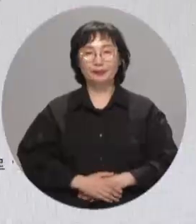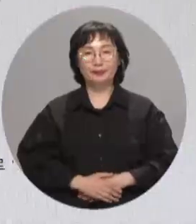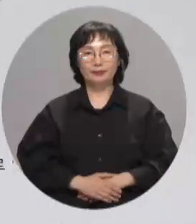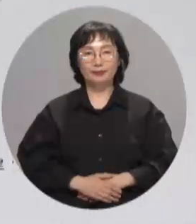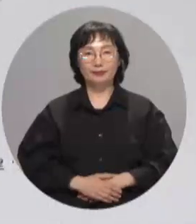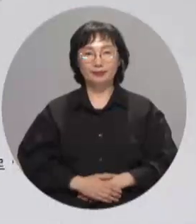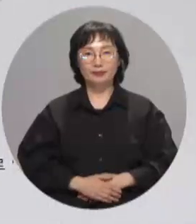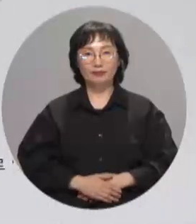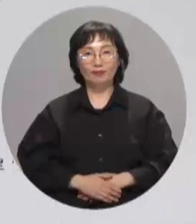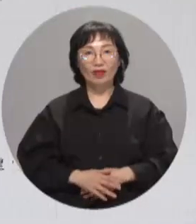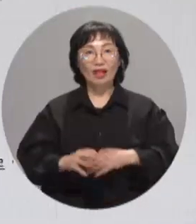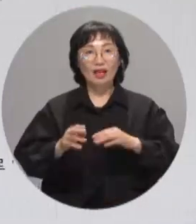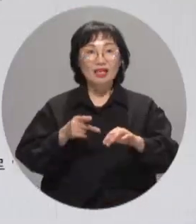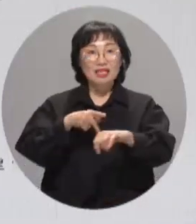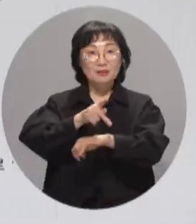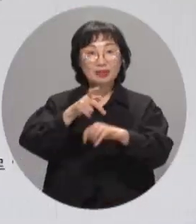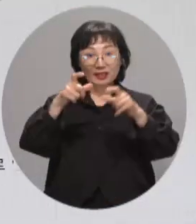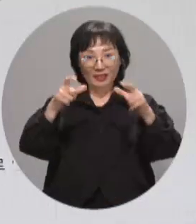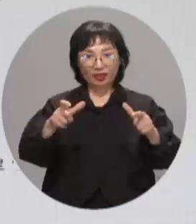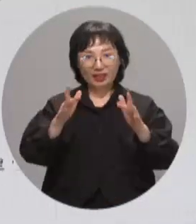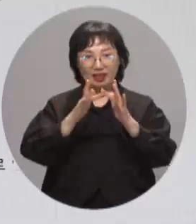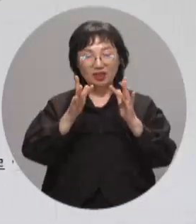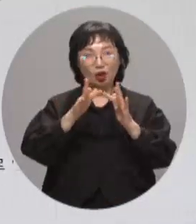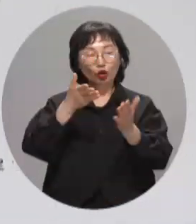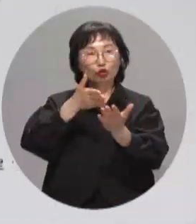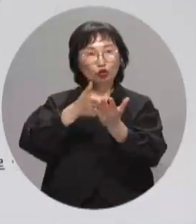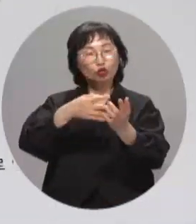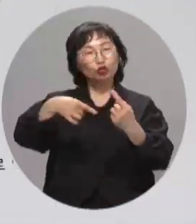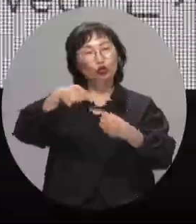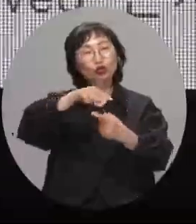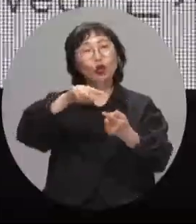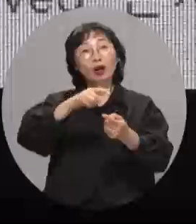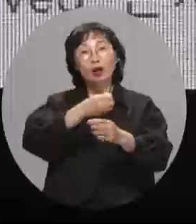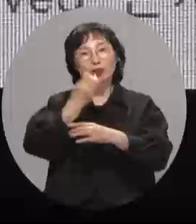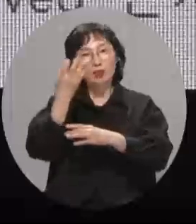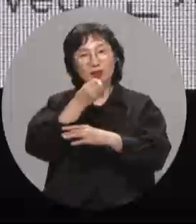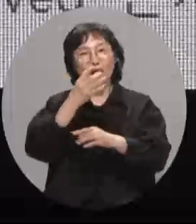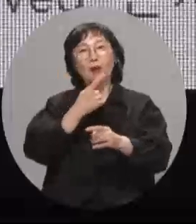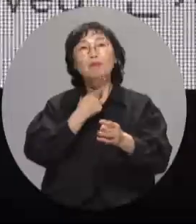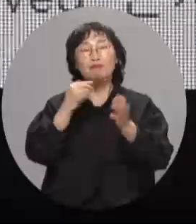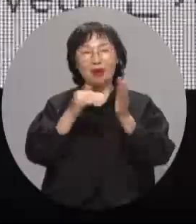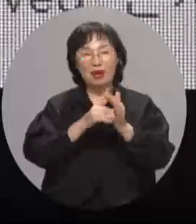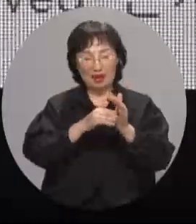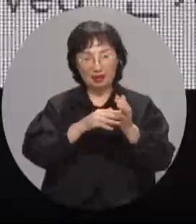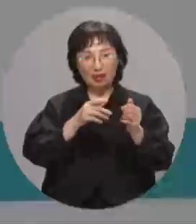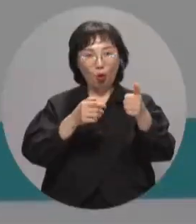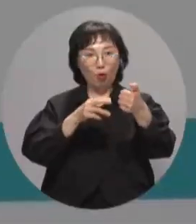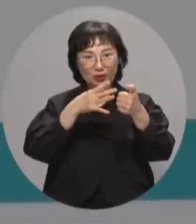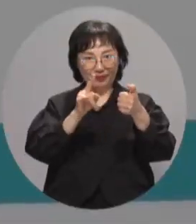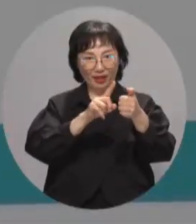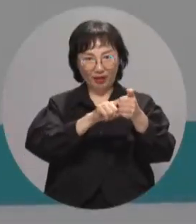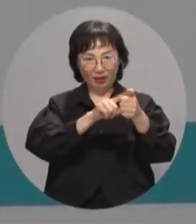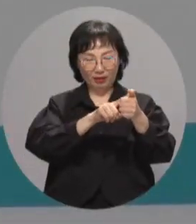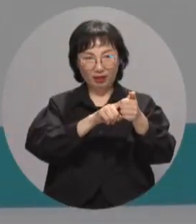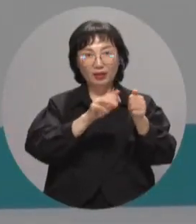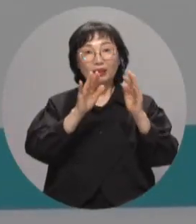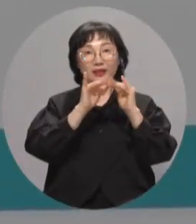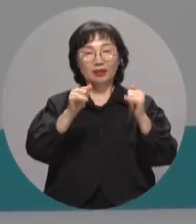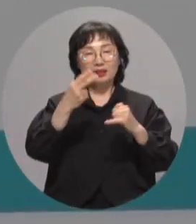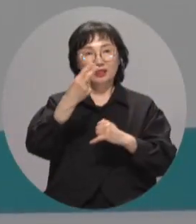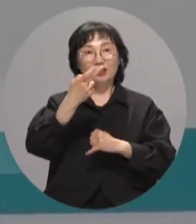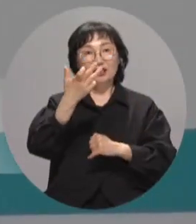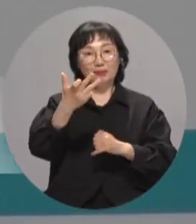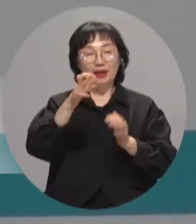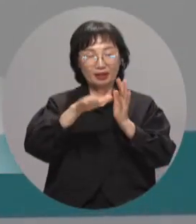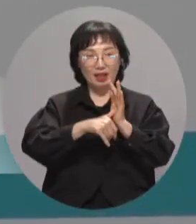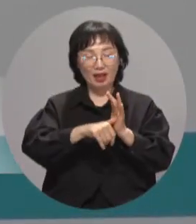기입니다 임실역에서 언론사를 운영하며 기자 활동을 해왔던 50대 김모씨 지난 2018년부터